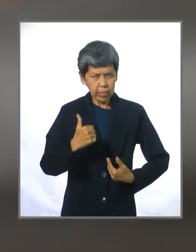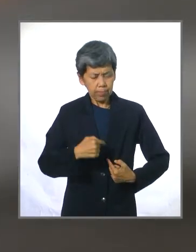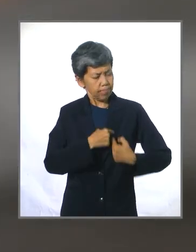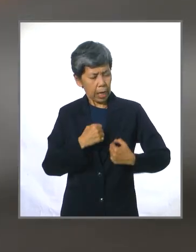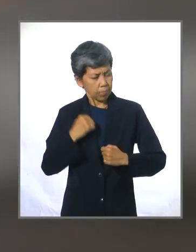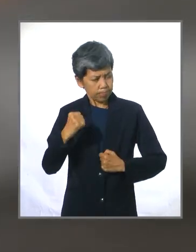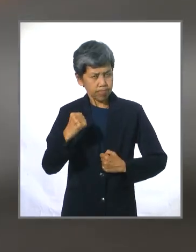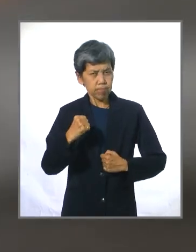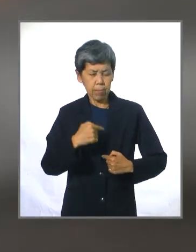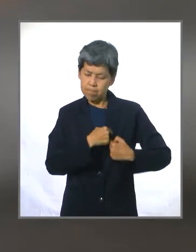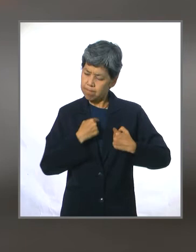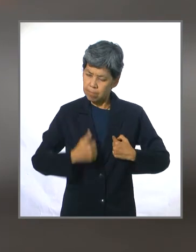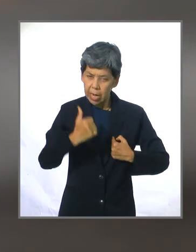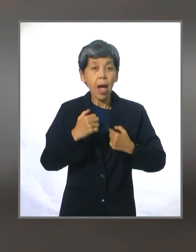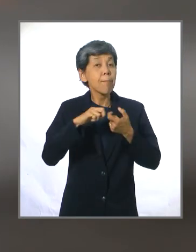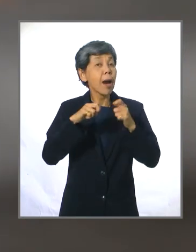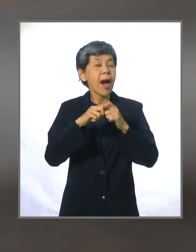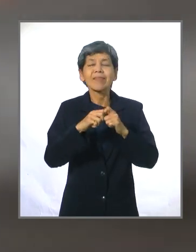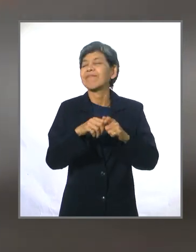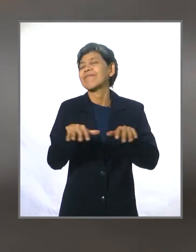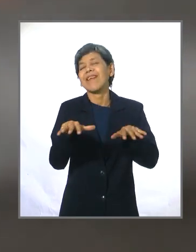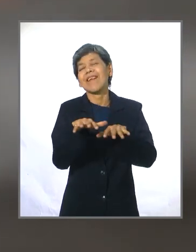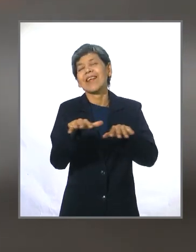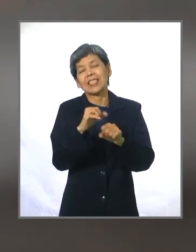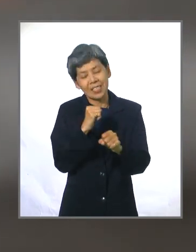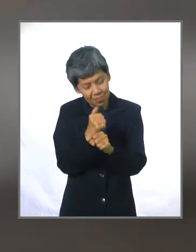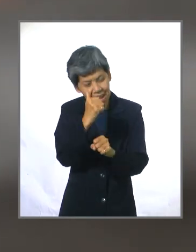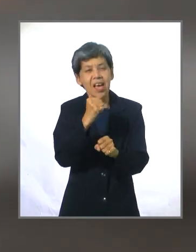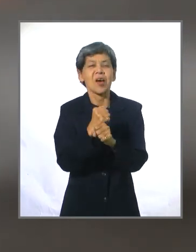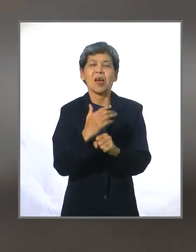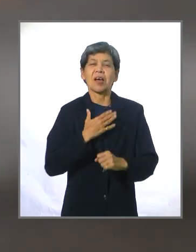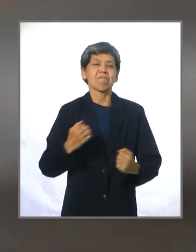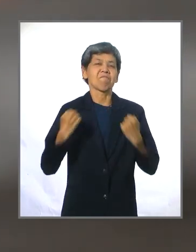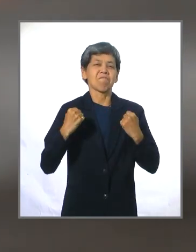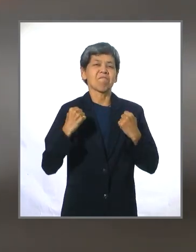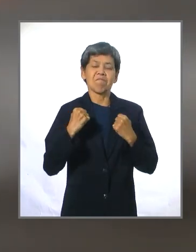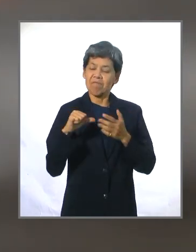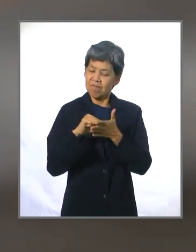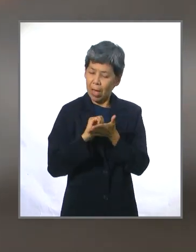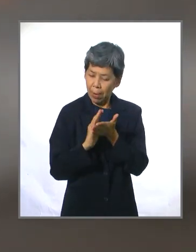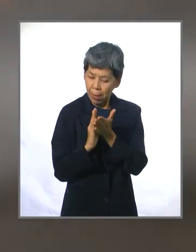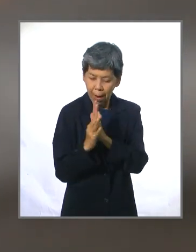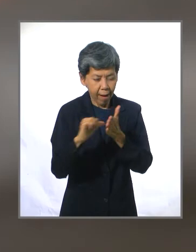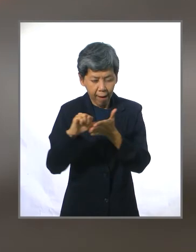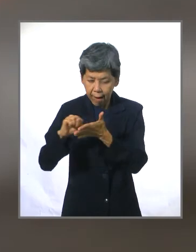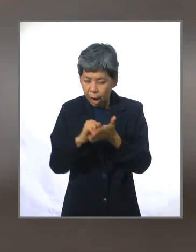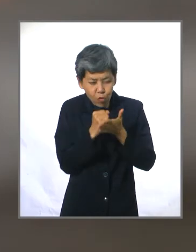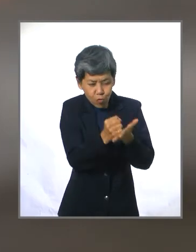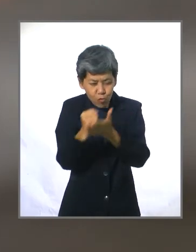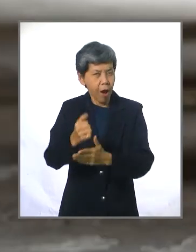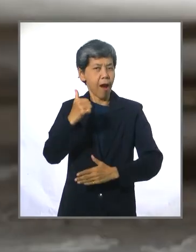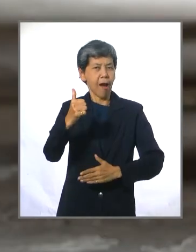ไว้ให้คนพิการทุกประเภทสามารถเข้าถึงได้โดยเฉพาะด้านกายภาพอาทิเสียงมี